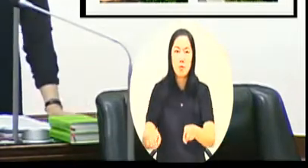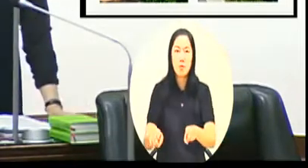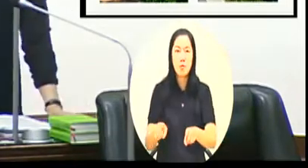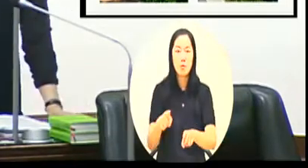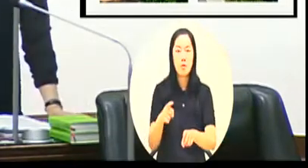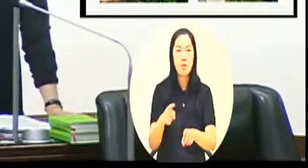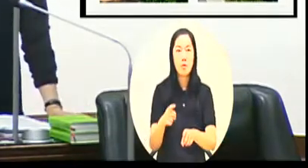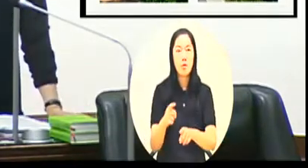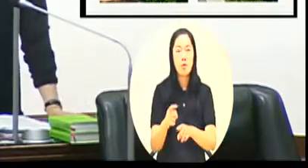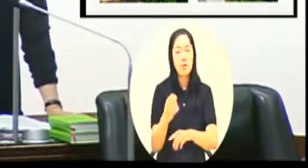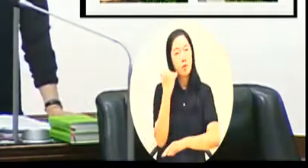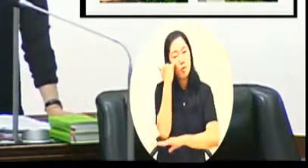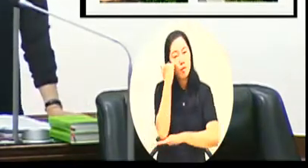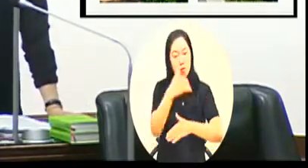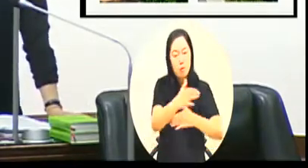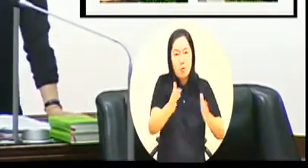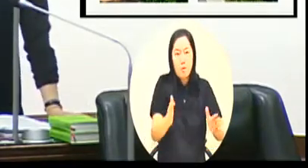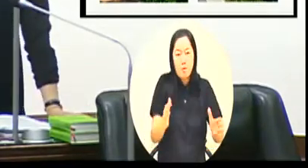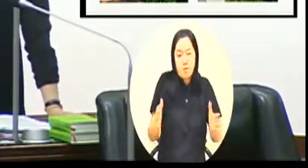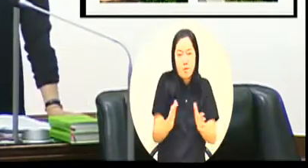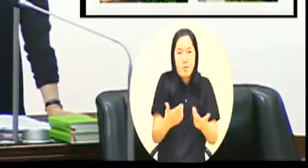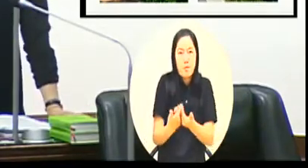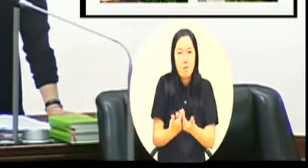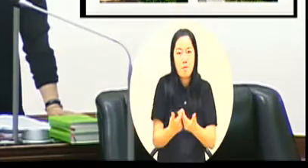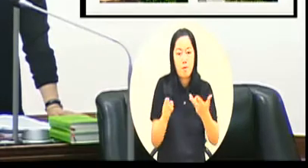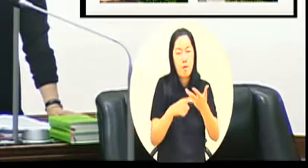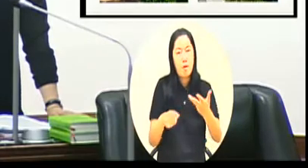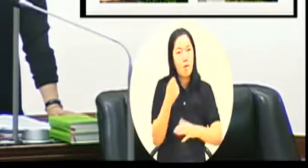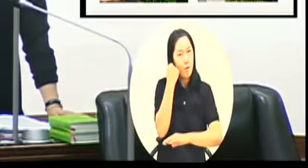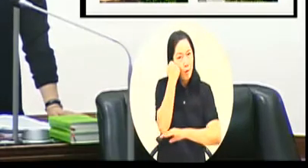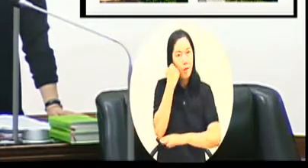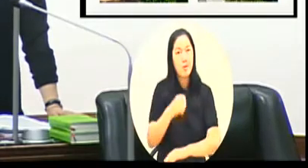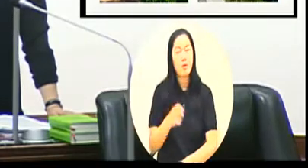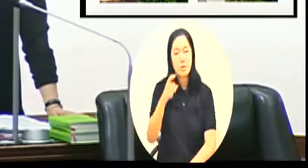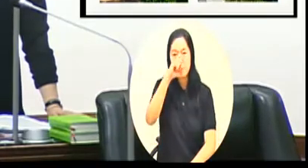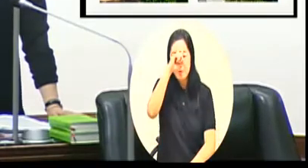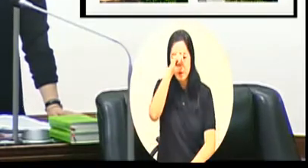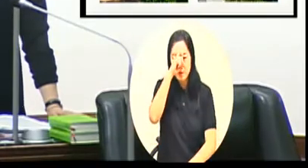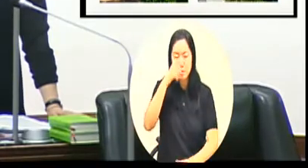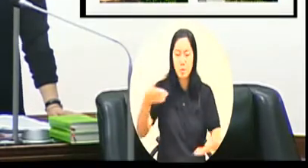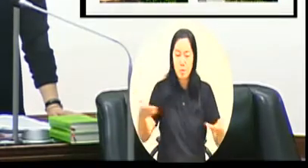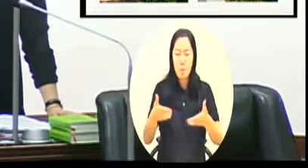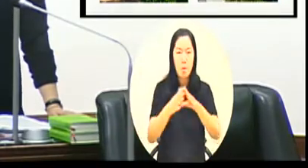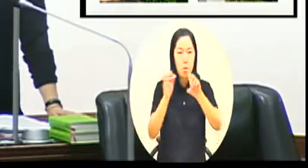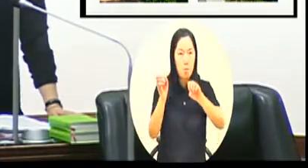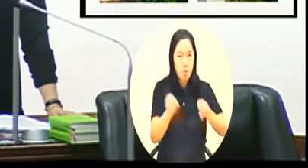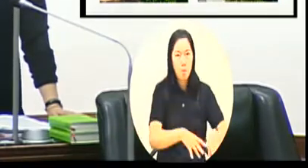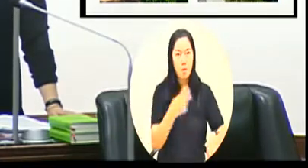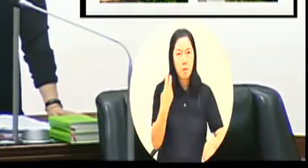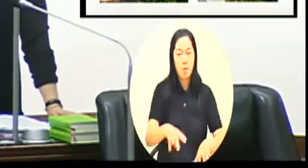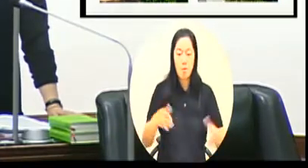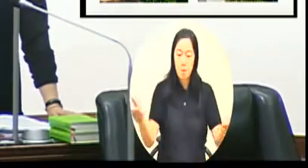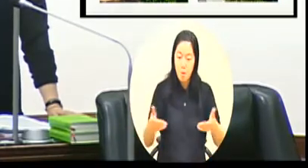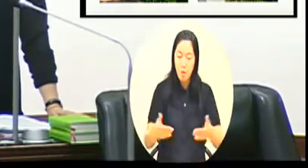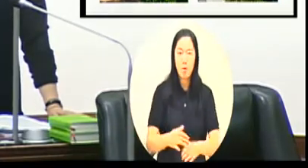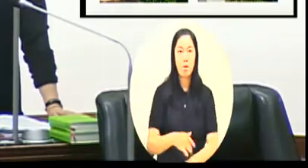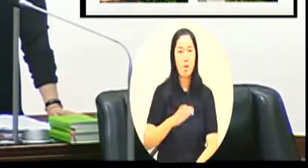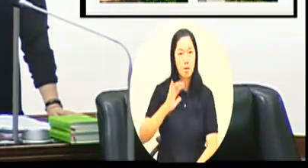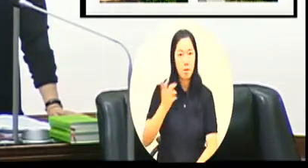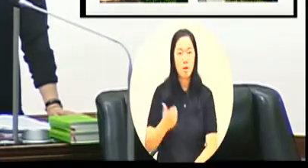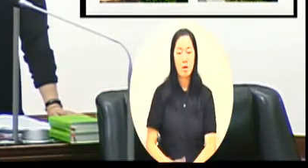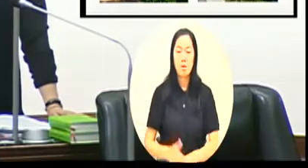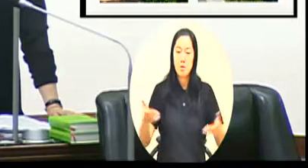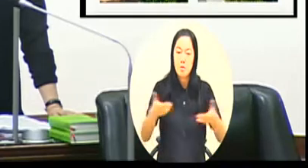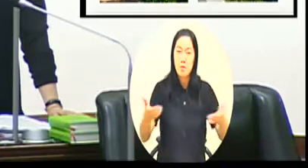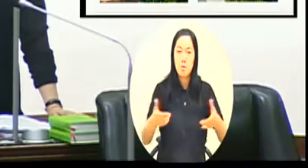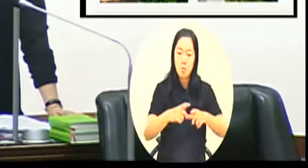挤八个人住。那他们都希望能够再打掉重建，但是他们碍于这种建蔽率的问题，他们会害怕。